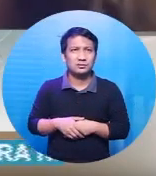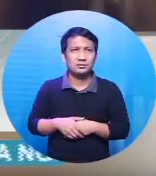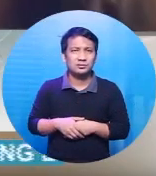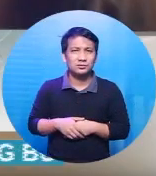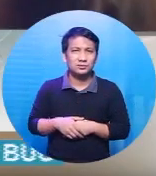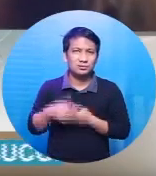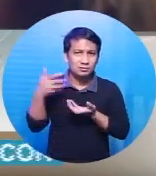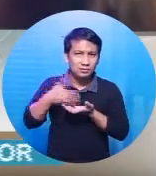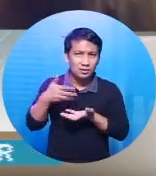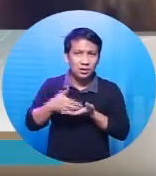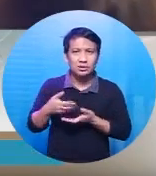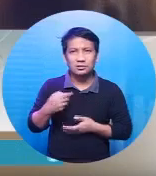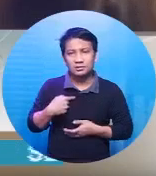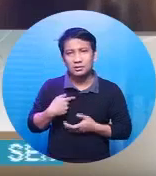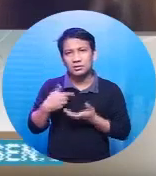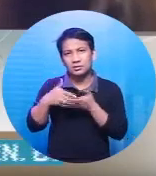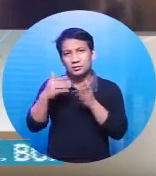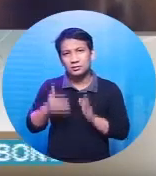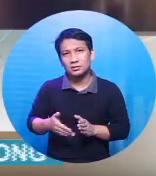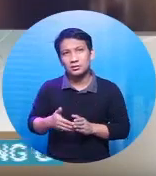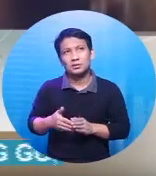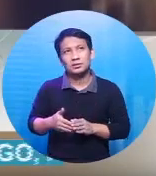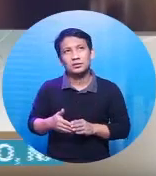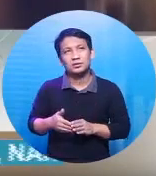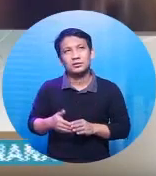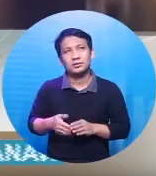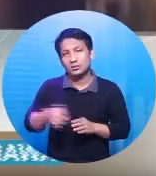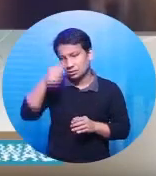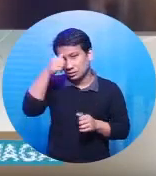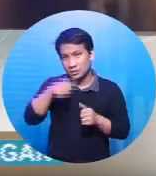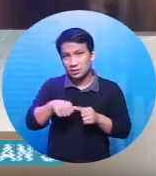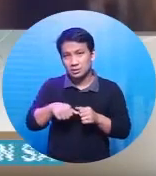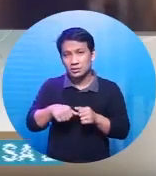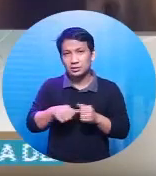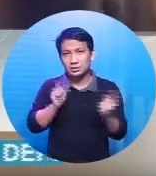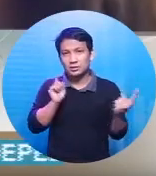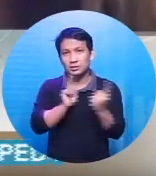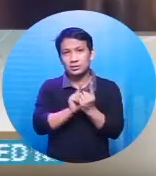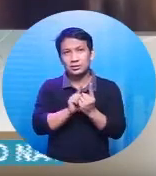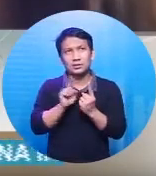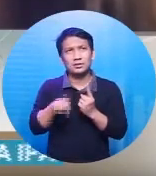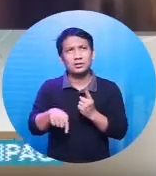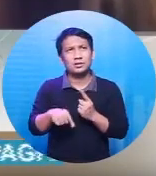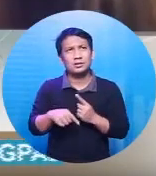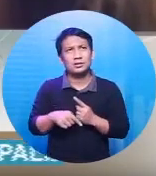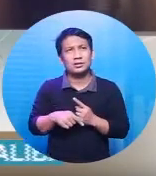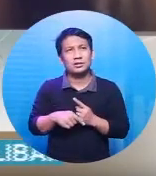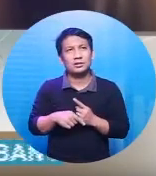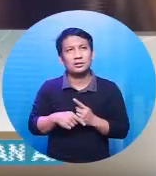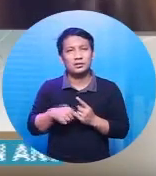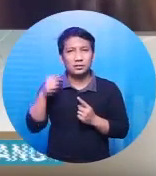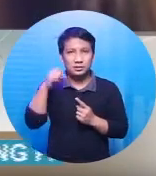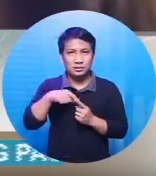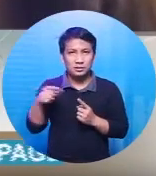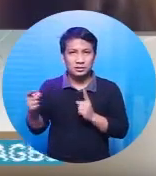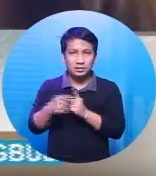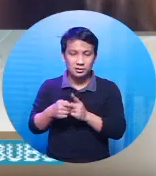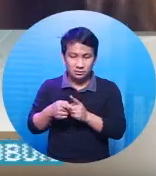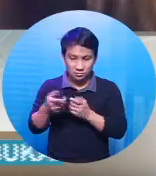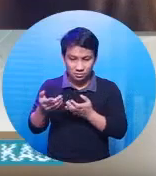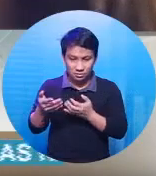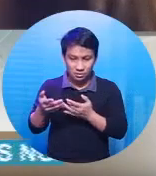Mag-aaral po ako. Estudyante. Ah, matatandaan ko na ito yung nakipagkita, tama? Opo. Ito yung nakipagkita sa